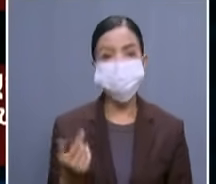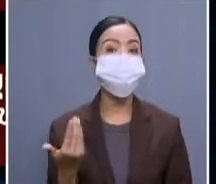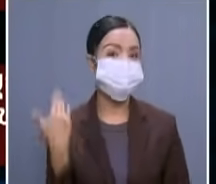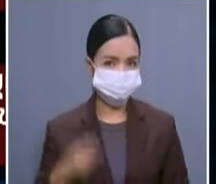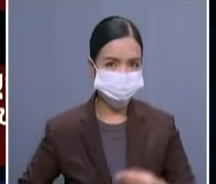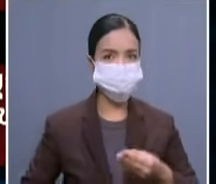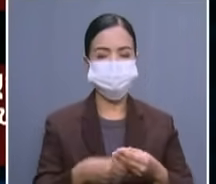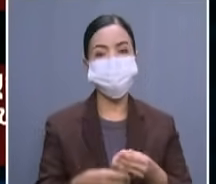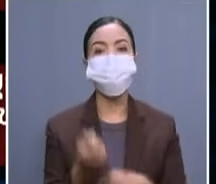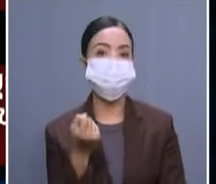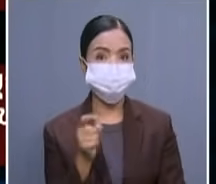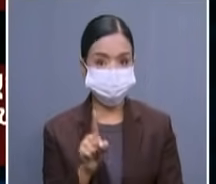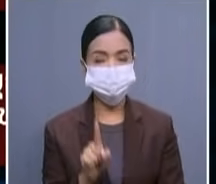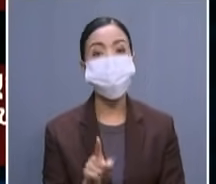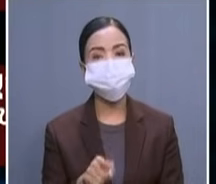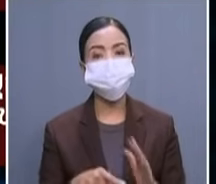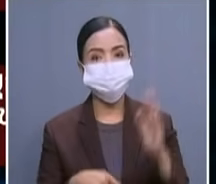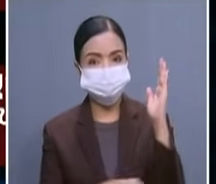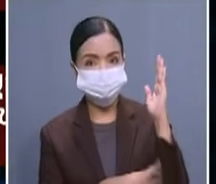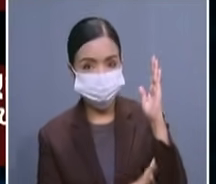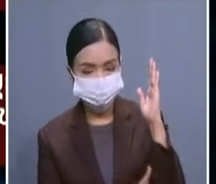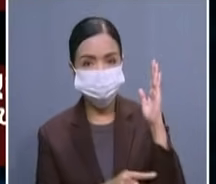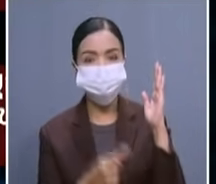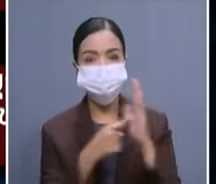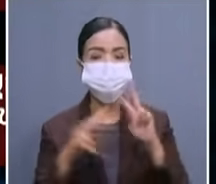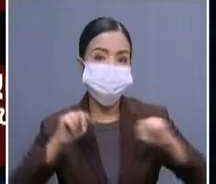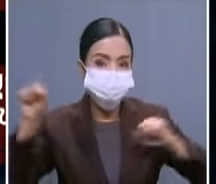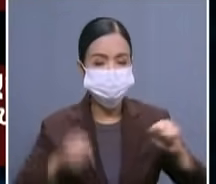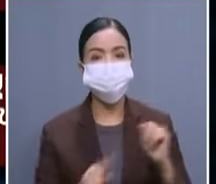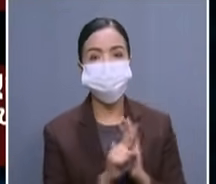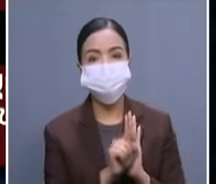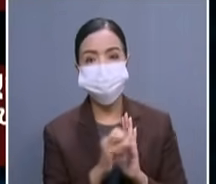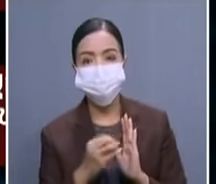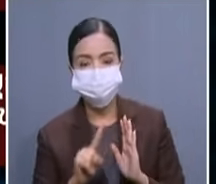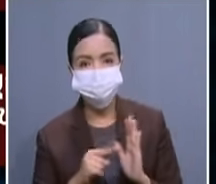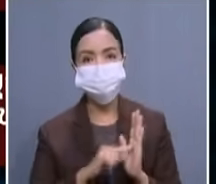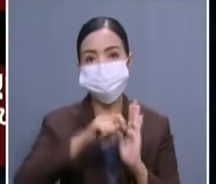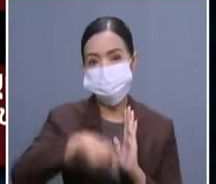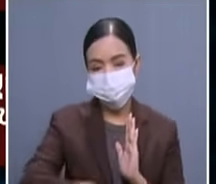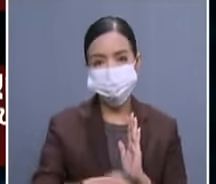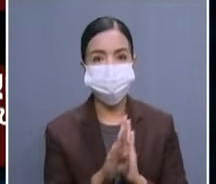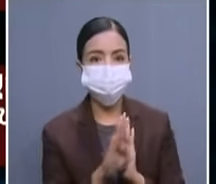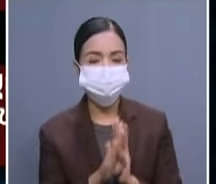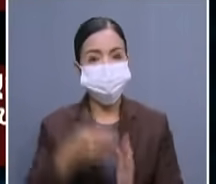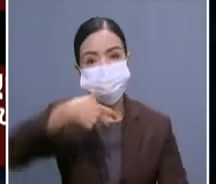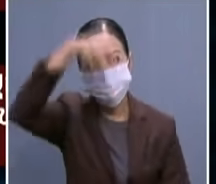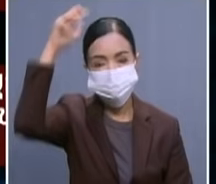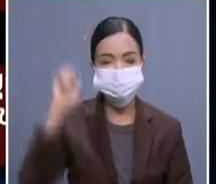เพิ่มขึ้นมาอีก 11จังหวัดค่ะได้แก่จังหวัดชุมพรนครสวรรค์ร้อยเอ็ดนครราชสีมาบึงกาฬสิงห์บุรี